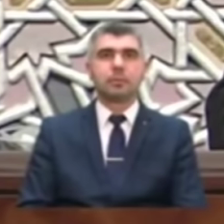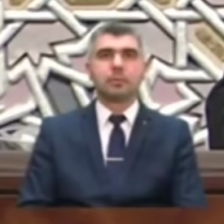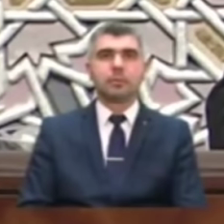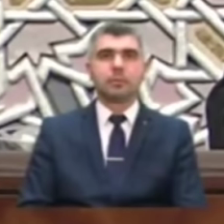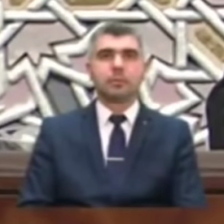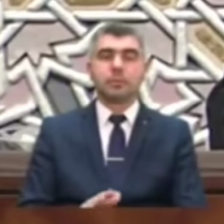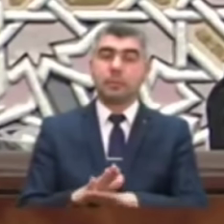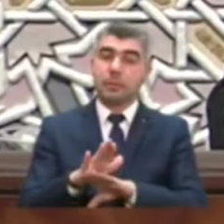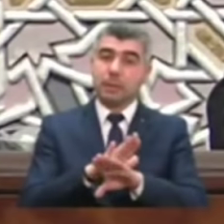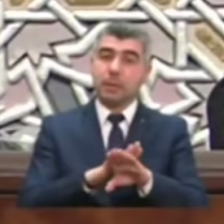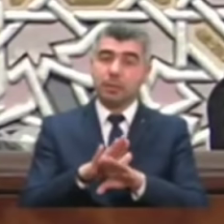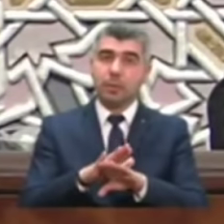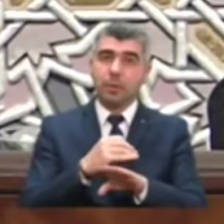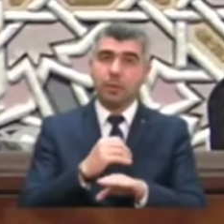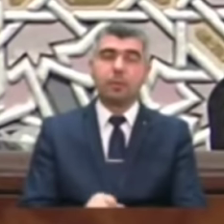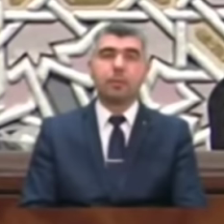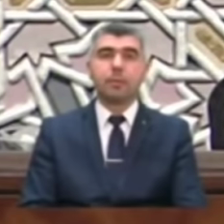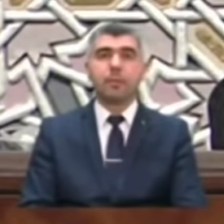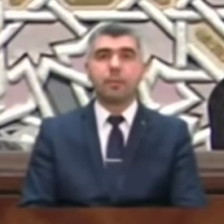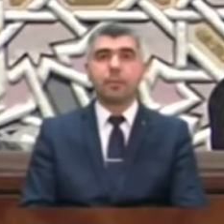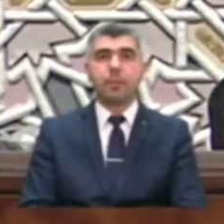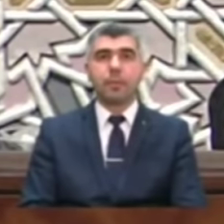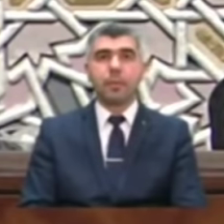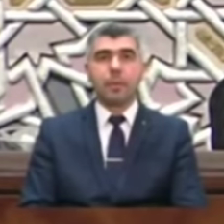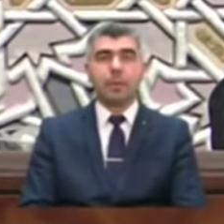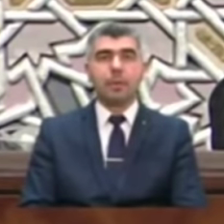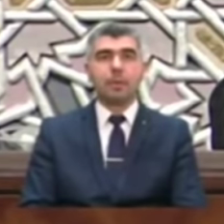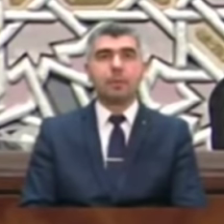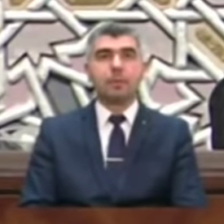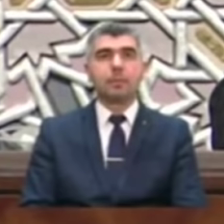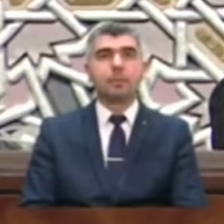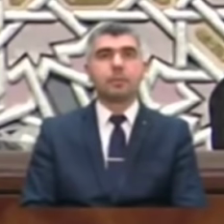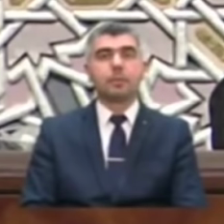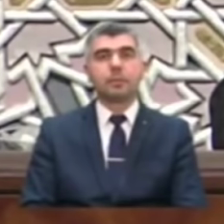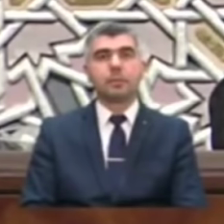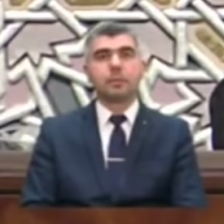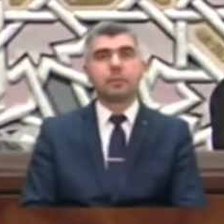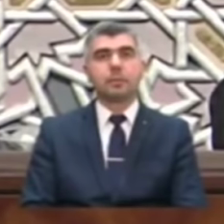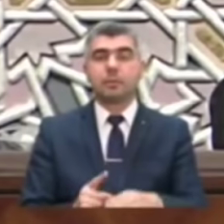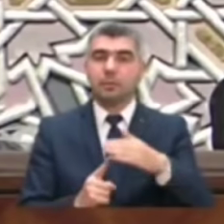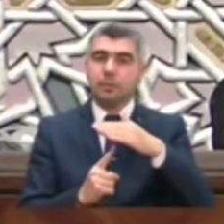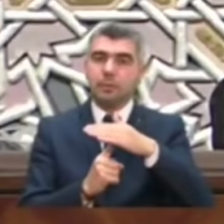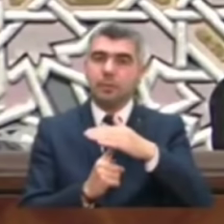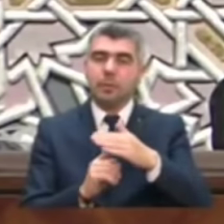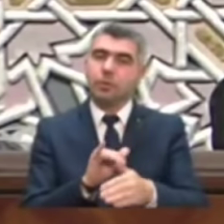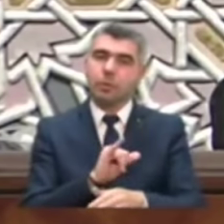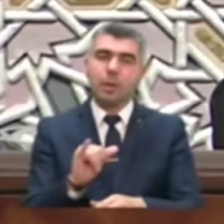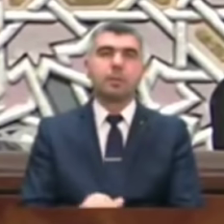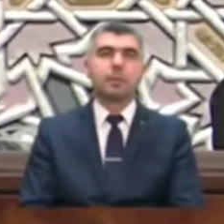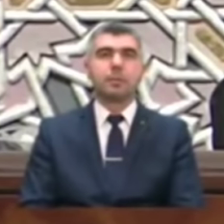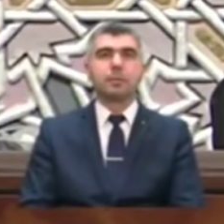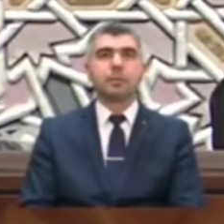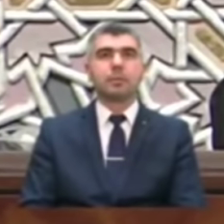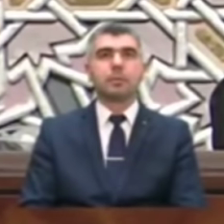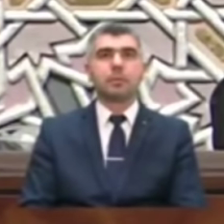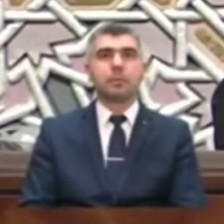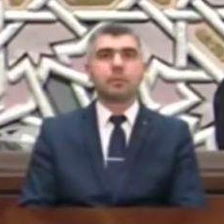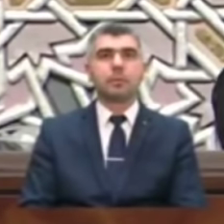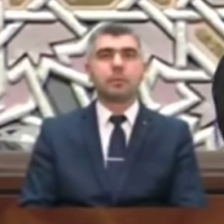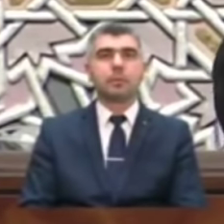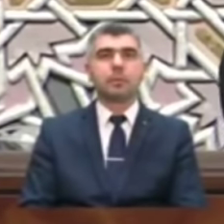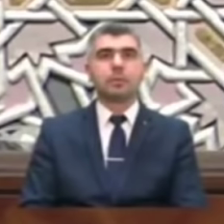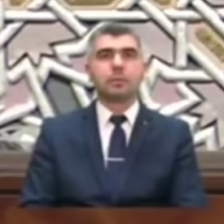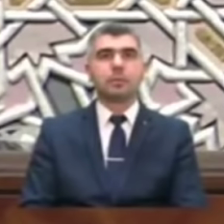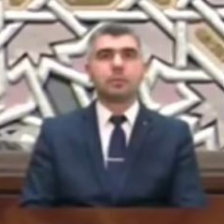والساده. غنزيد السيد الرئيس اللي كيمثل السيد الرئيس. الساده النواب الله يخليكم، عطيت